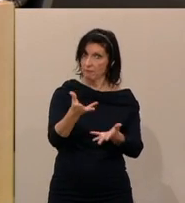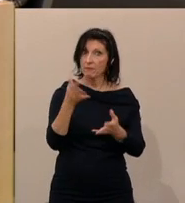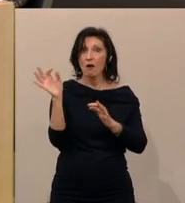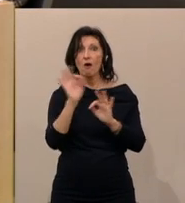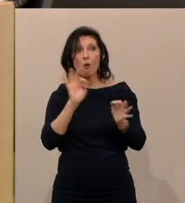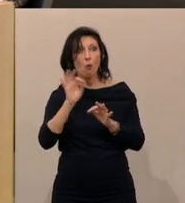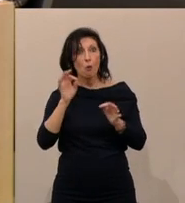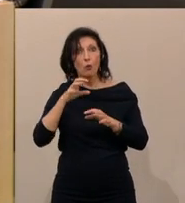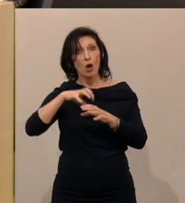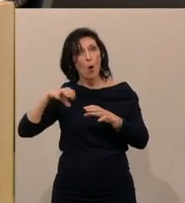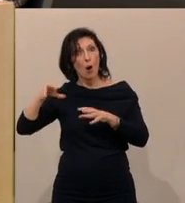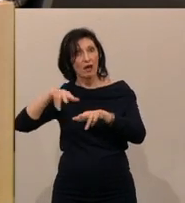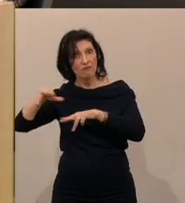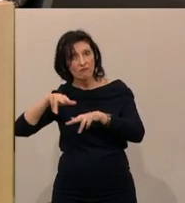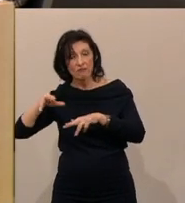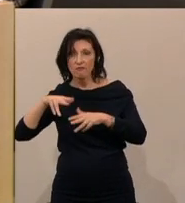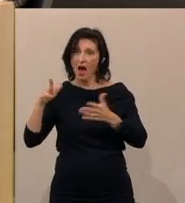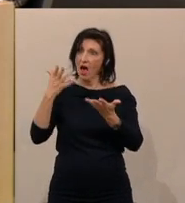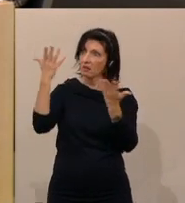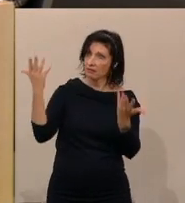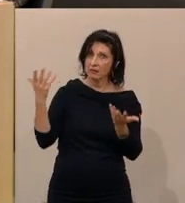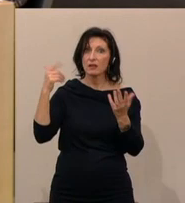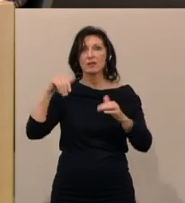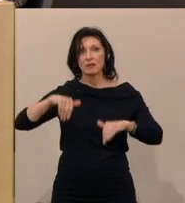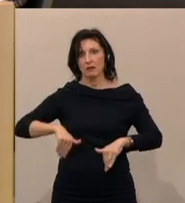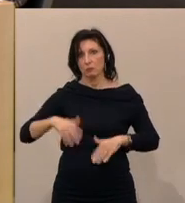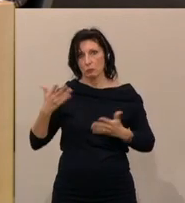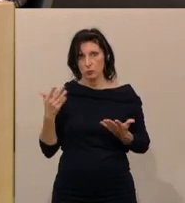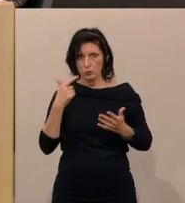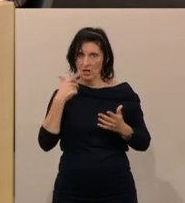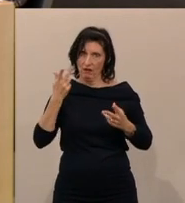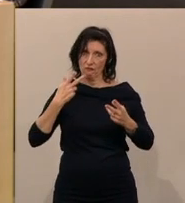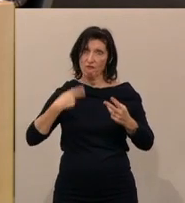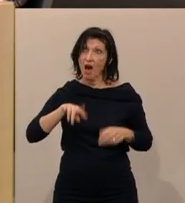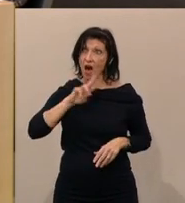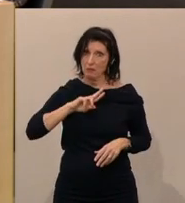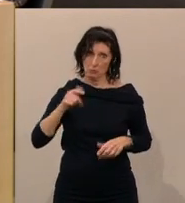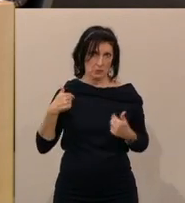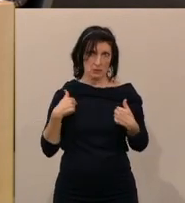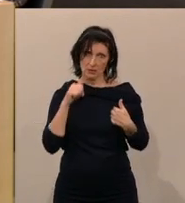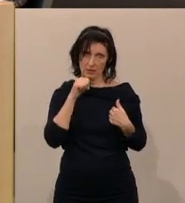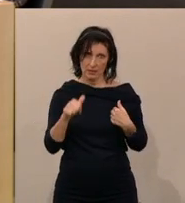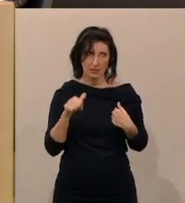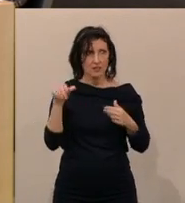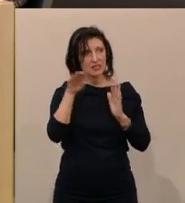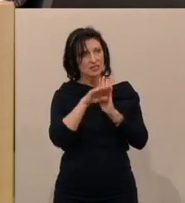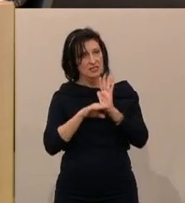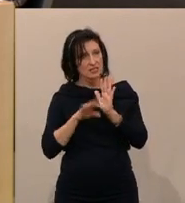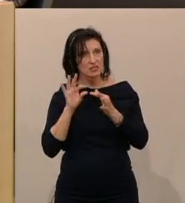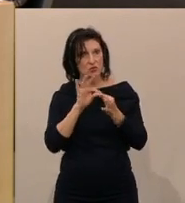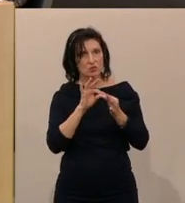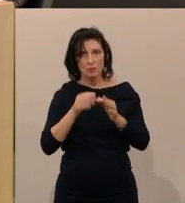Organwaltern verfassungsmäßiger Einrichtungen aufhalten, muss ich dafür die Verantwortung zurückweisen. Die Gesetzeslage in Bezug